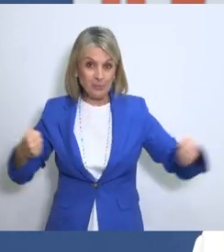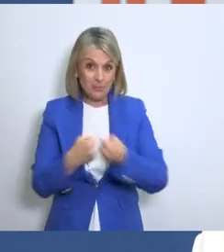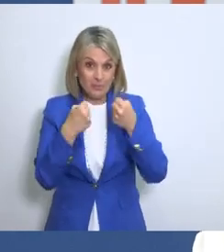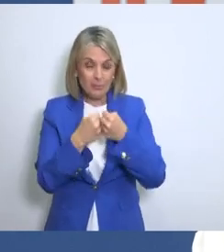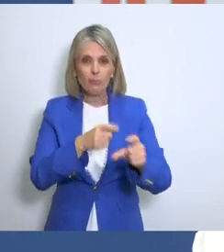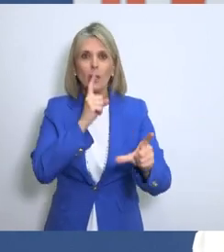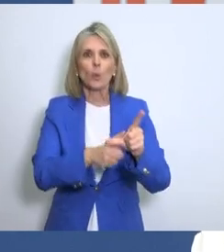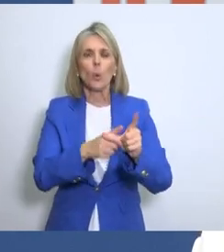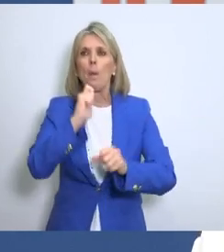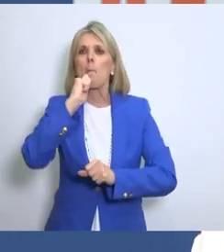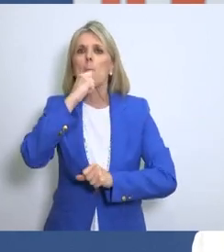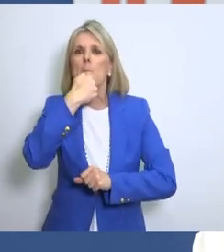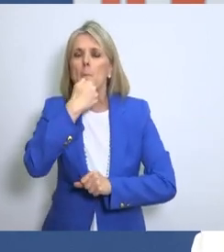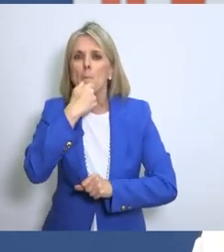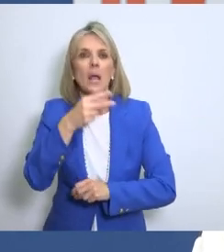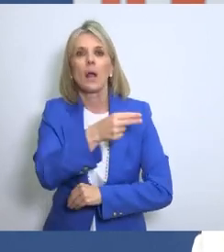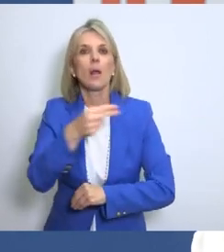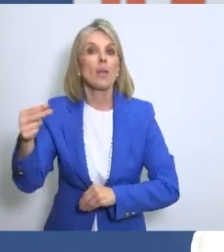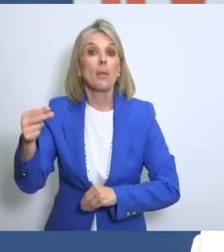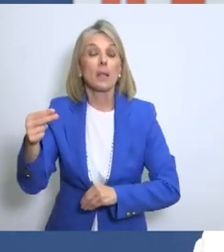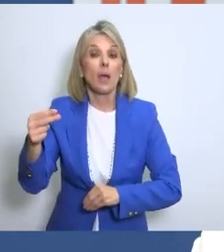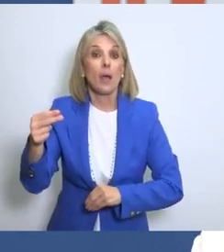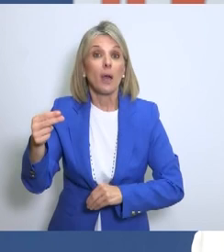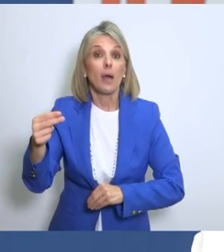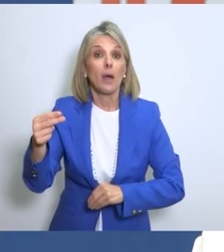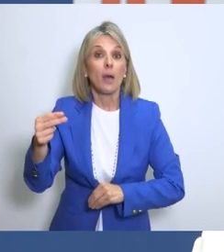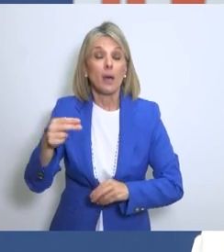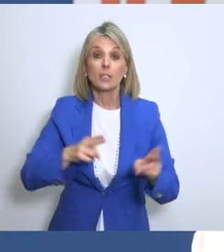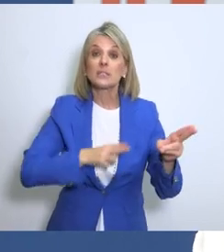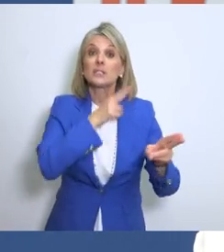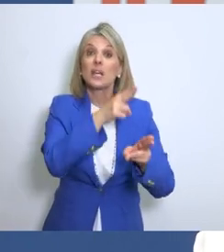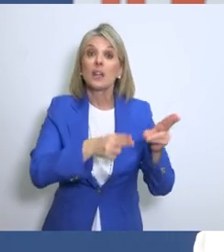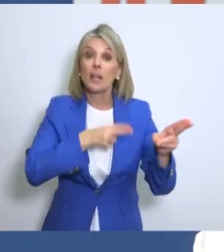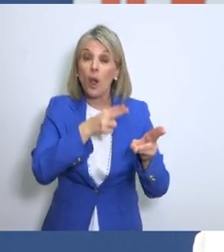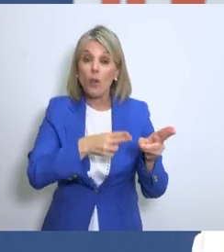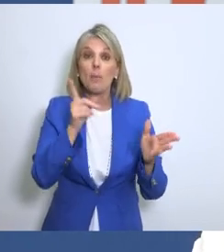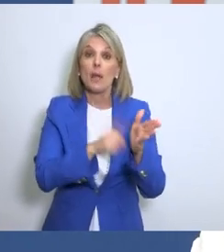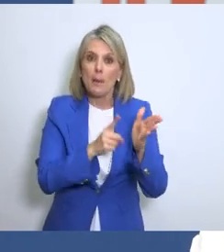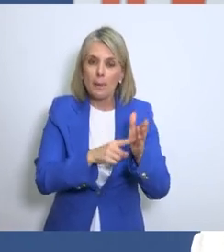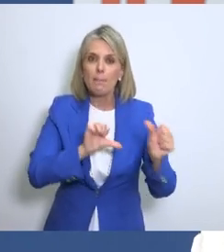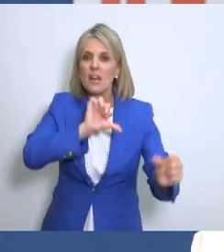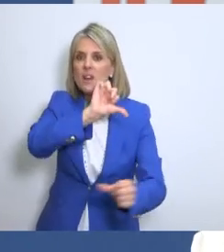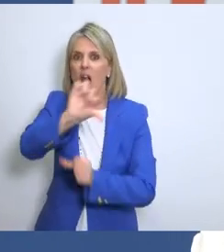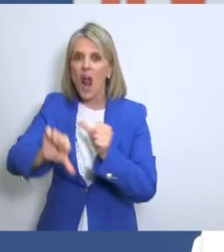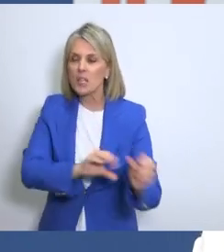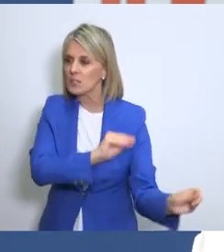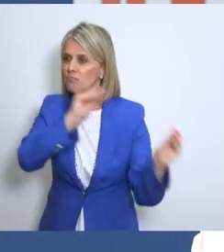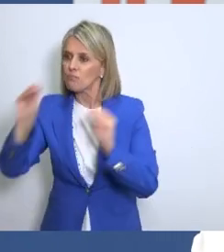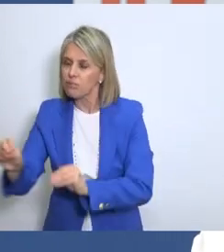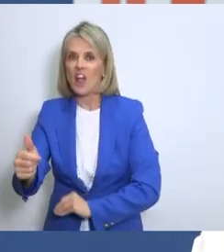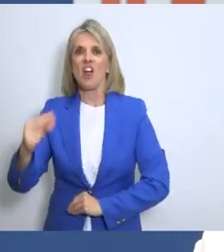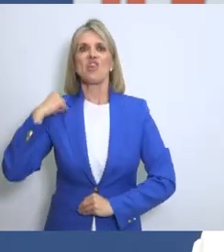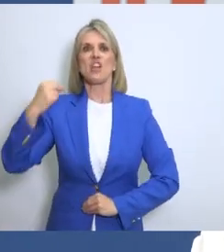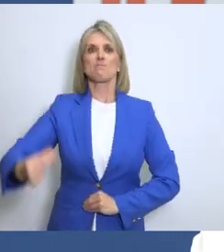το κύριο ζήτημα, δηλαδή να επιστρέψουν οι σιδηρόδρομοι στο δημόσιο. Αντί για αυτό που